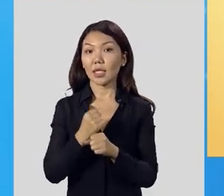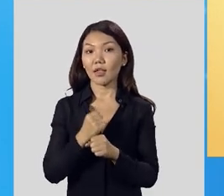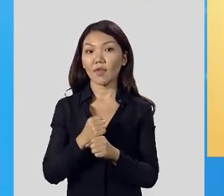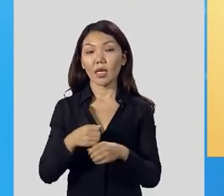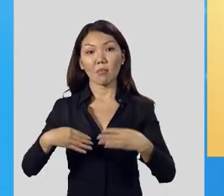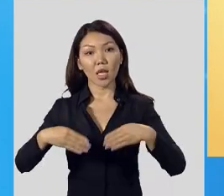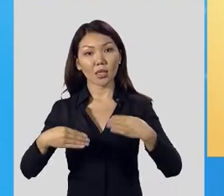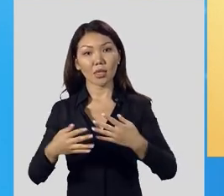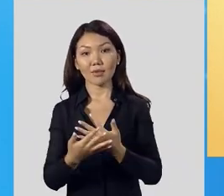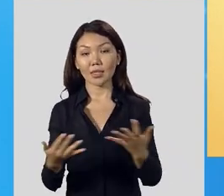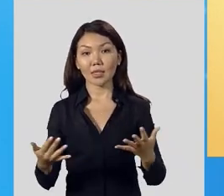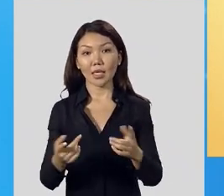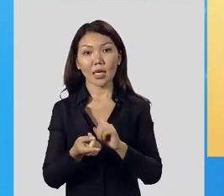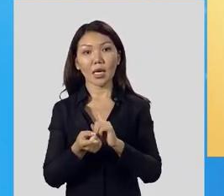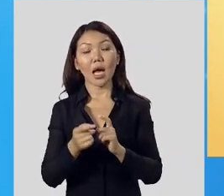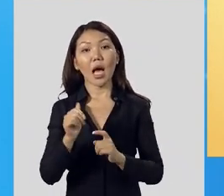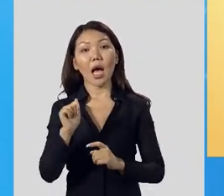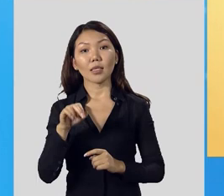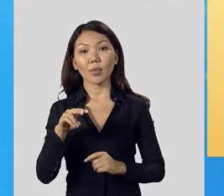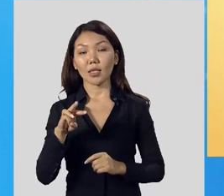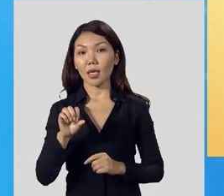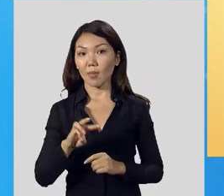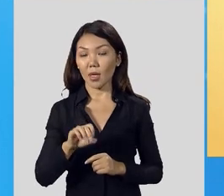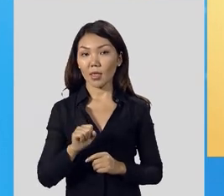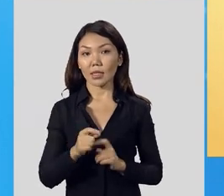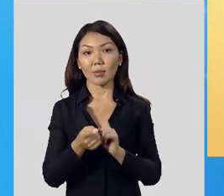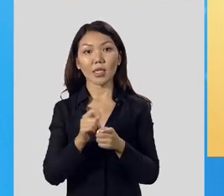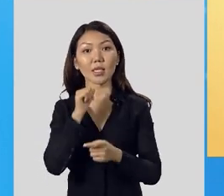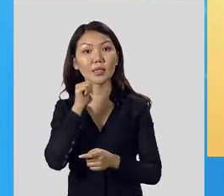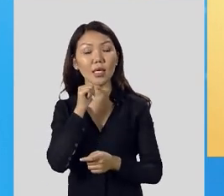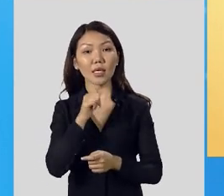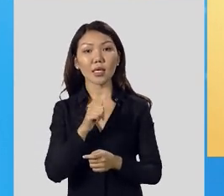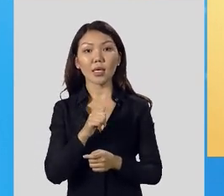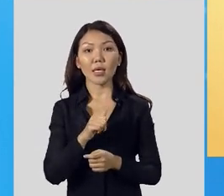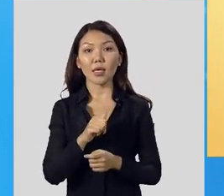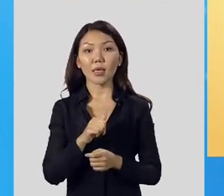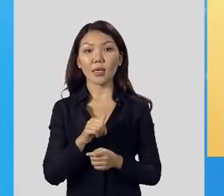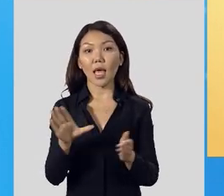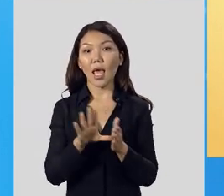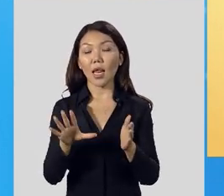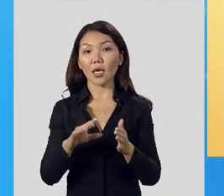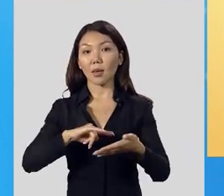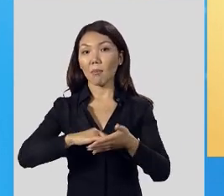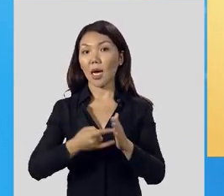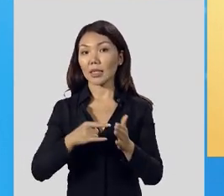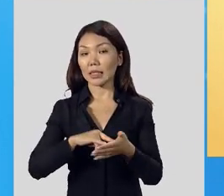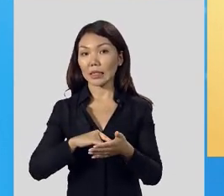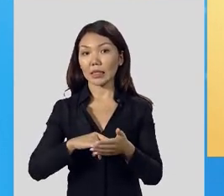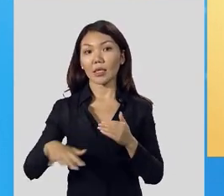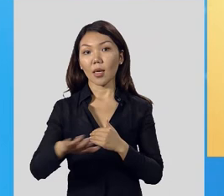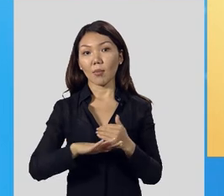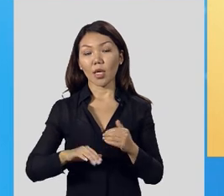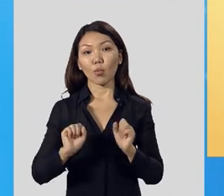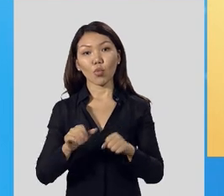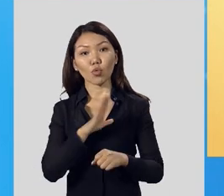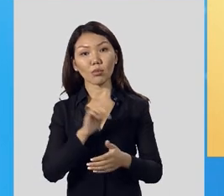аспартама, заменителя сахара, и электромагнитных полей могут являться причинами развития